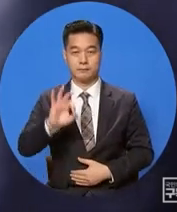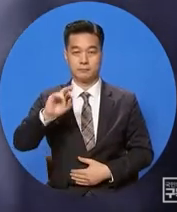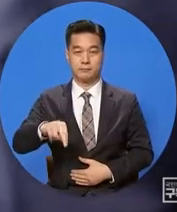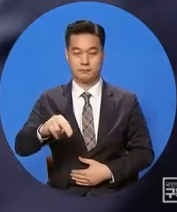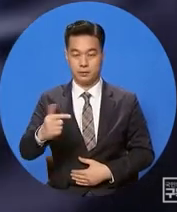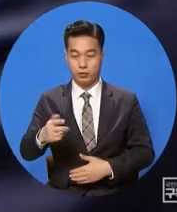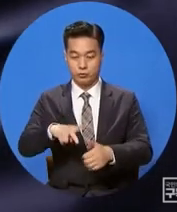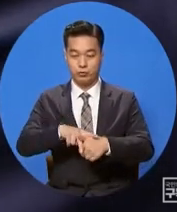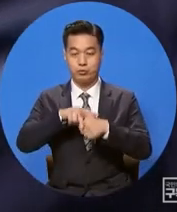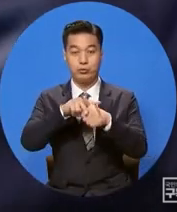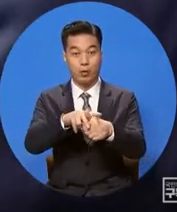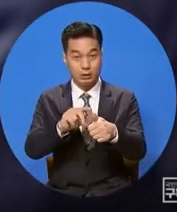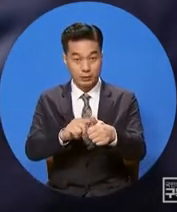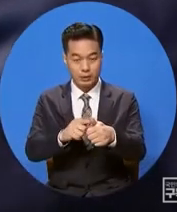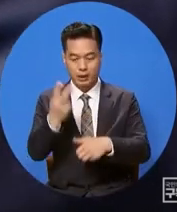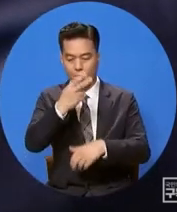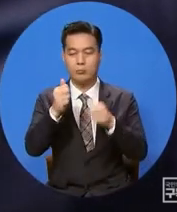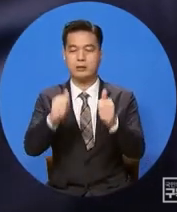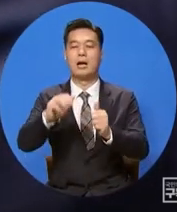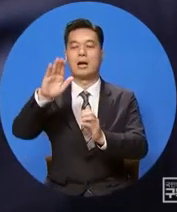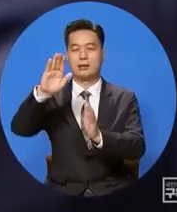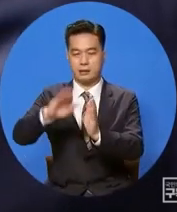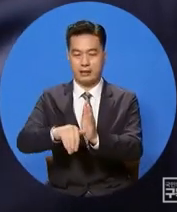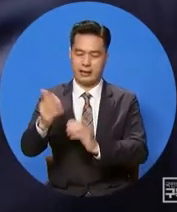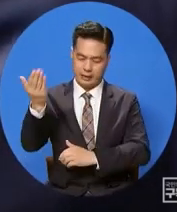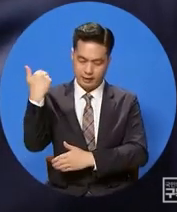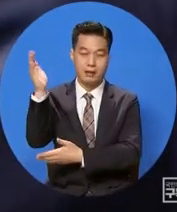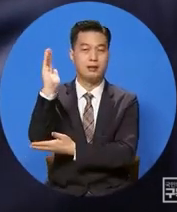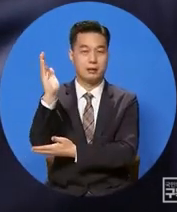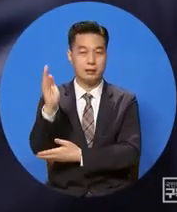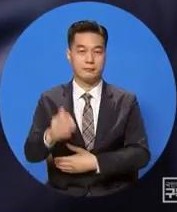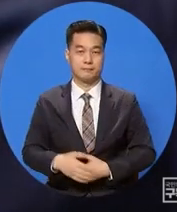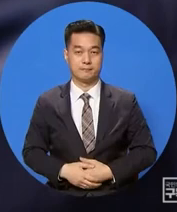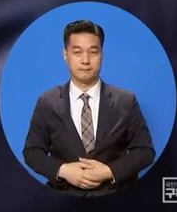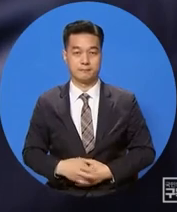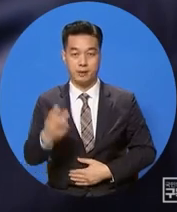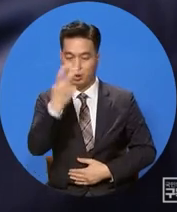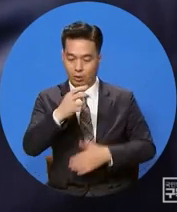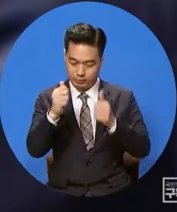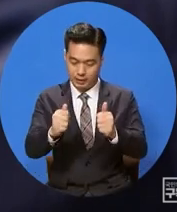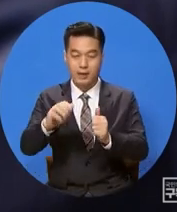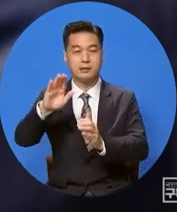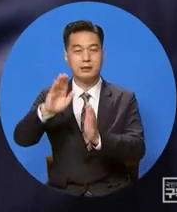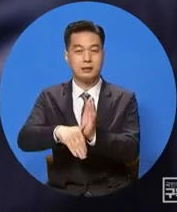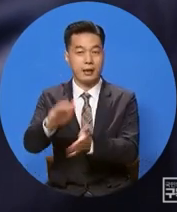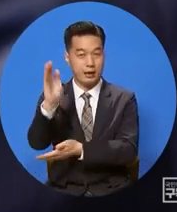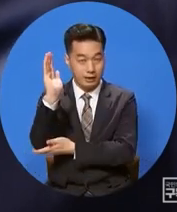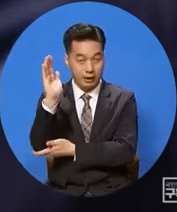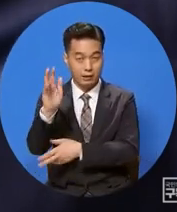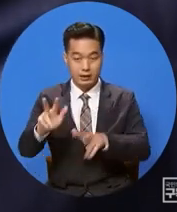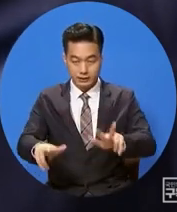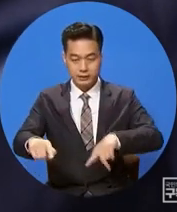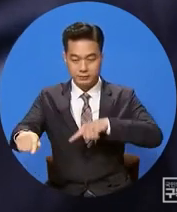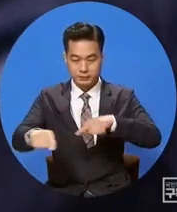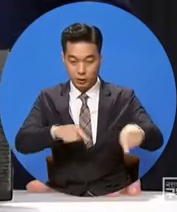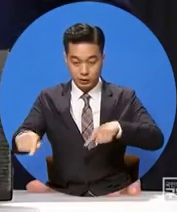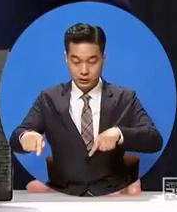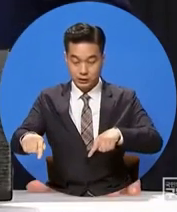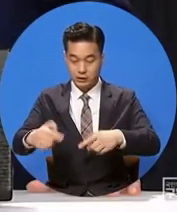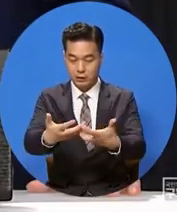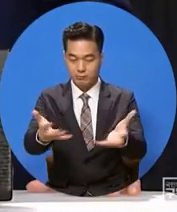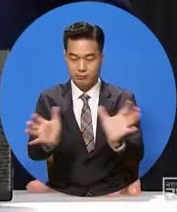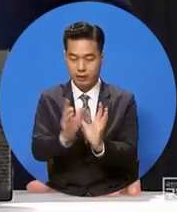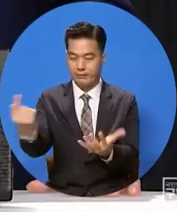윤석열 후보님이 검사하실 때 이야기입니다. 검사하실 때 이야기고 네. 정치판에